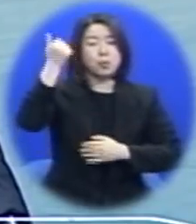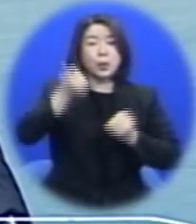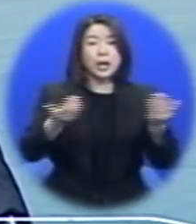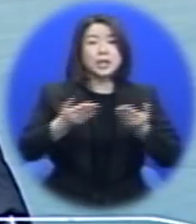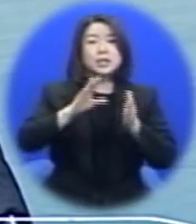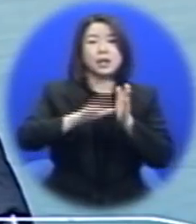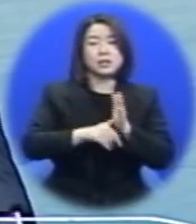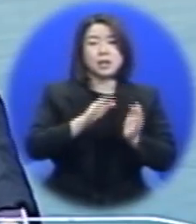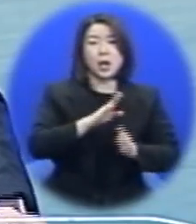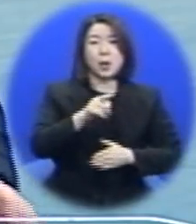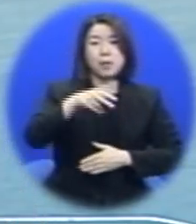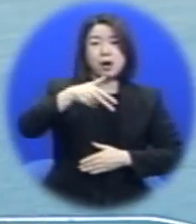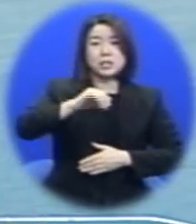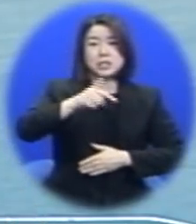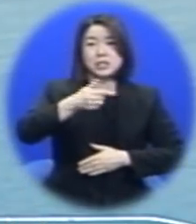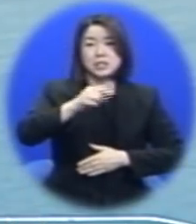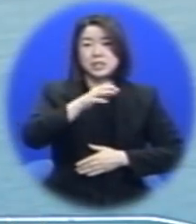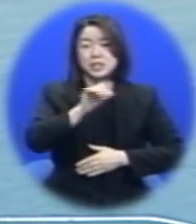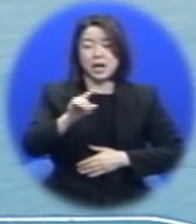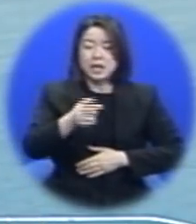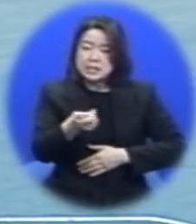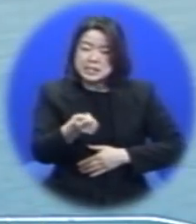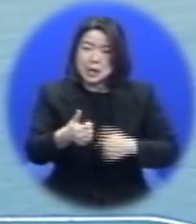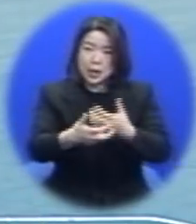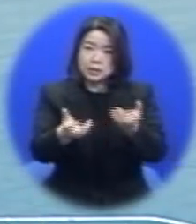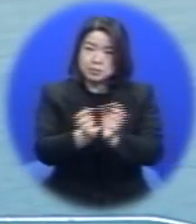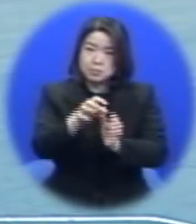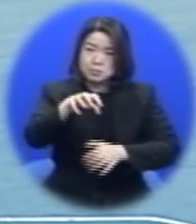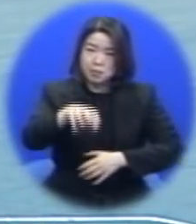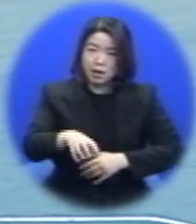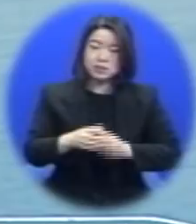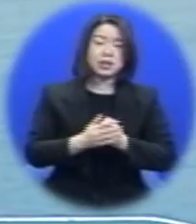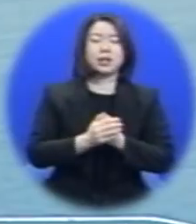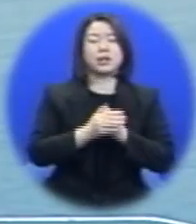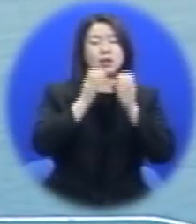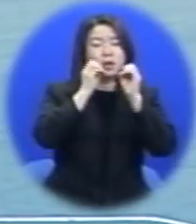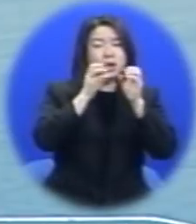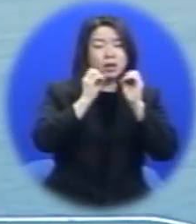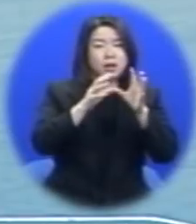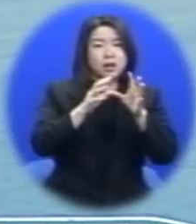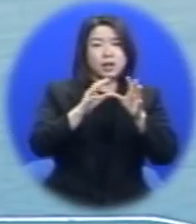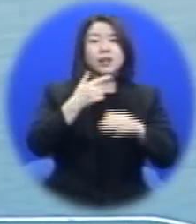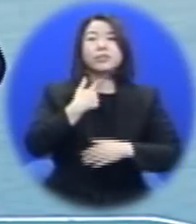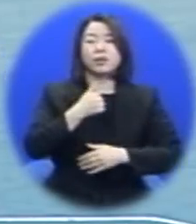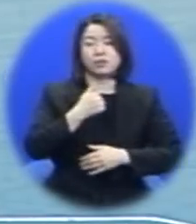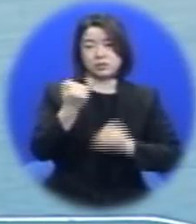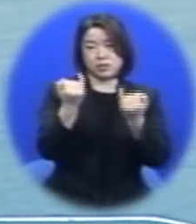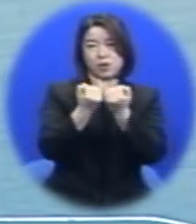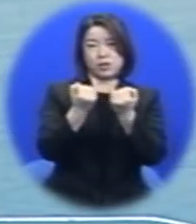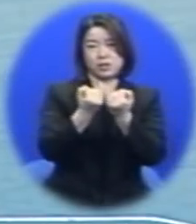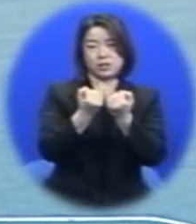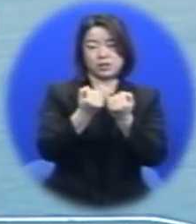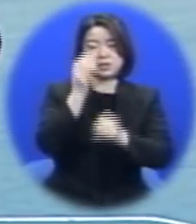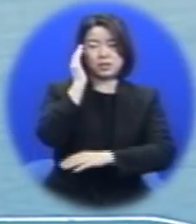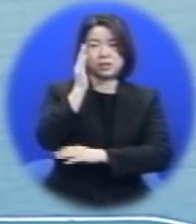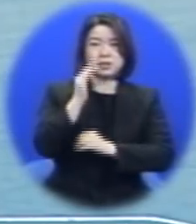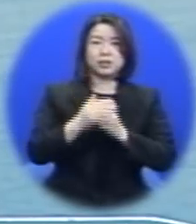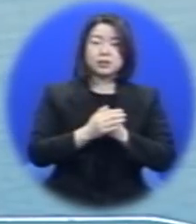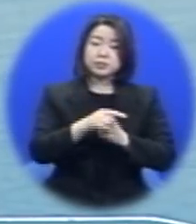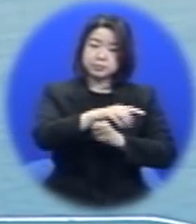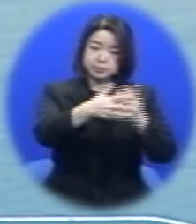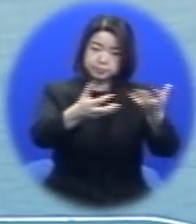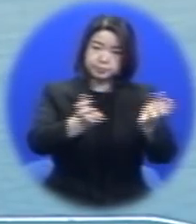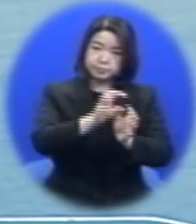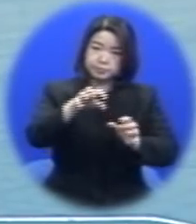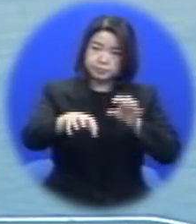마을에 목회를 시작하였을 때 전도했던 어느 여인 이야기를 하셨습니다. 그 마을 사람들의 수준에는 잘